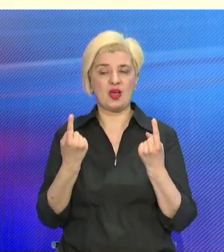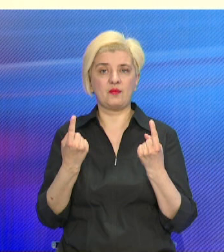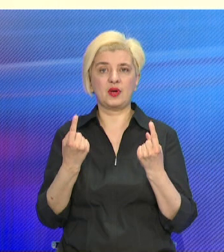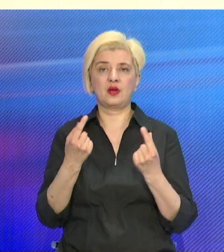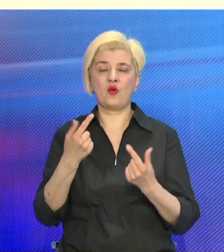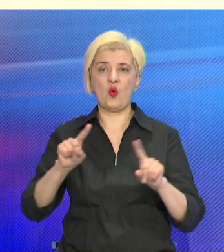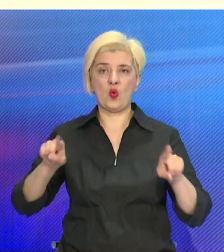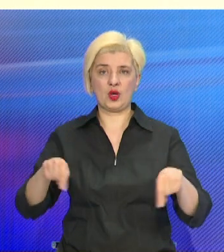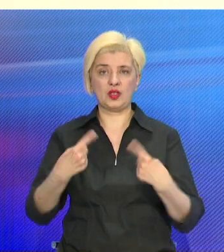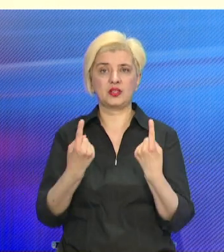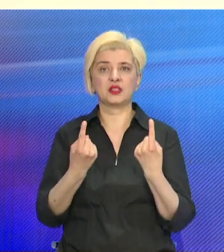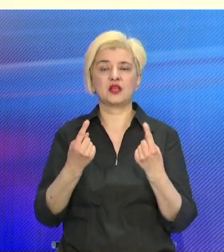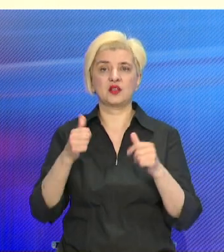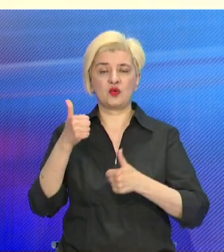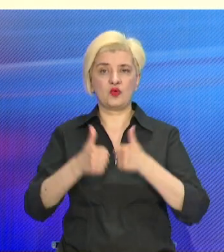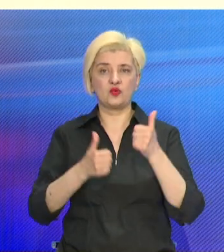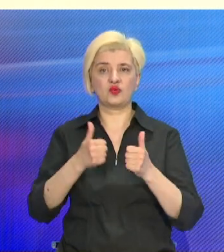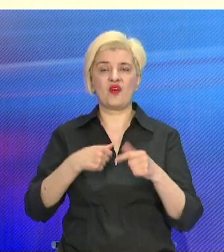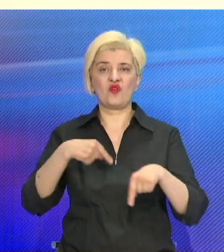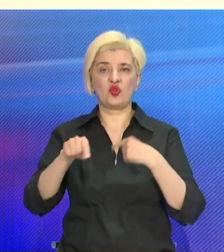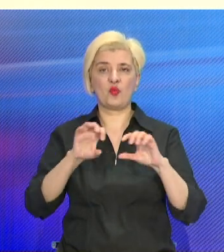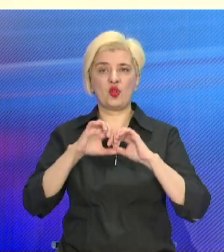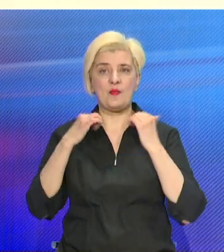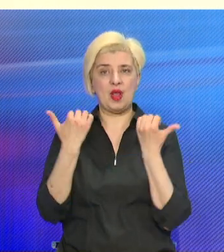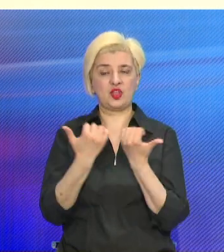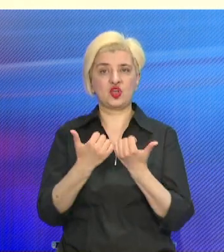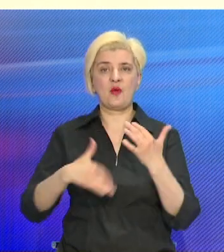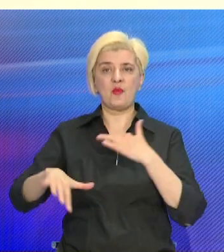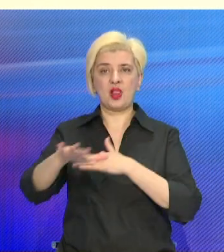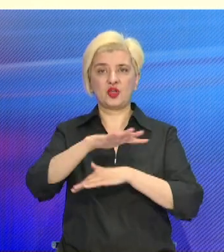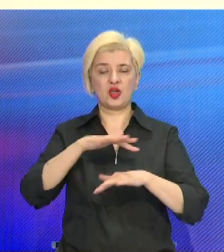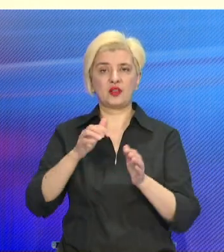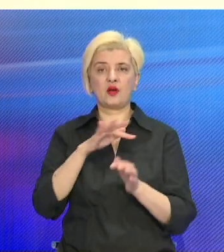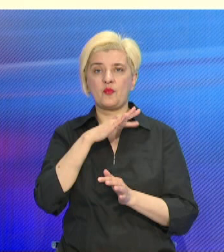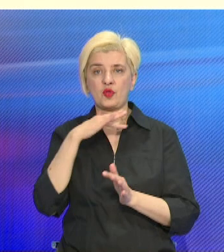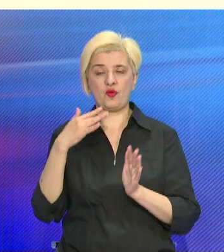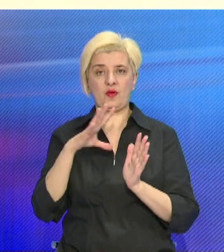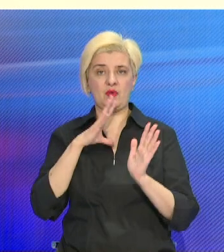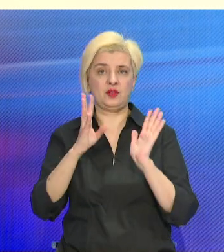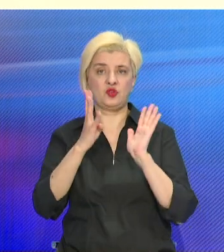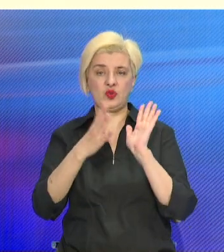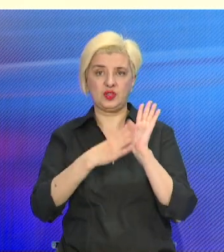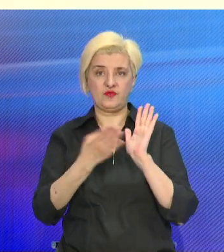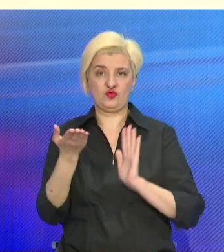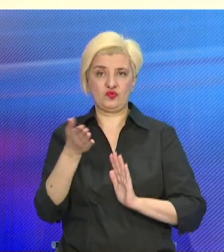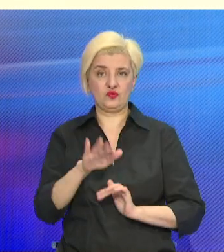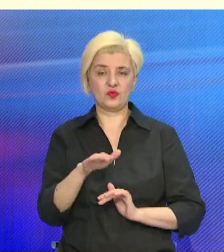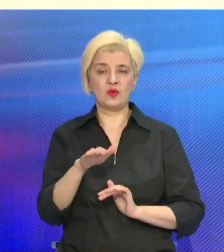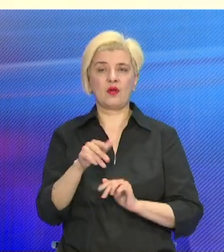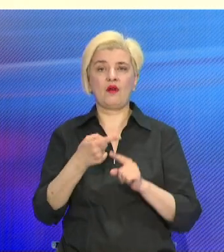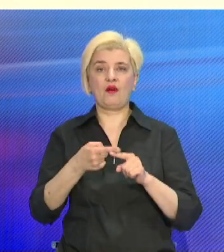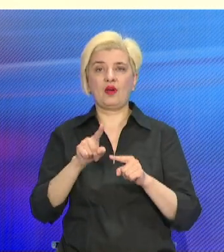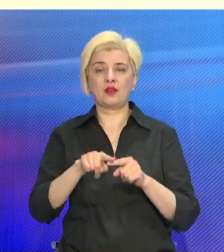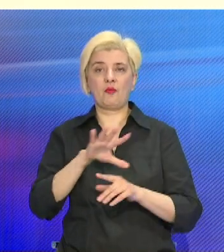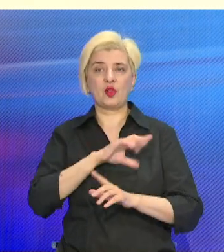был футбольный манеж. Это было вот площадок, очень большое количество, 49 площадок. Это был очень